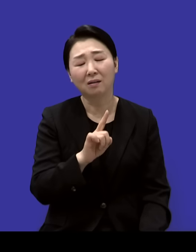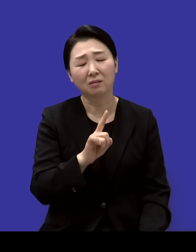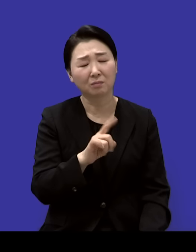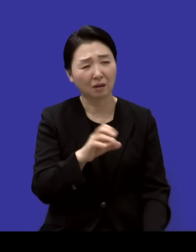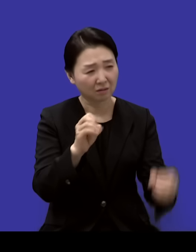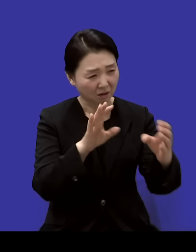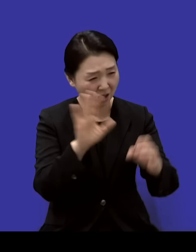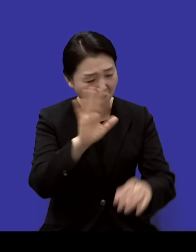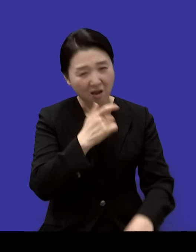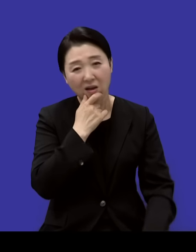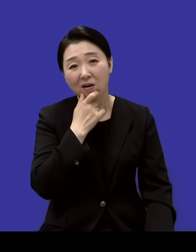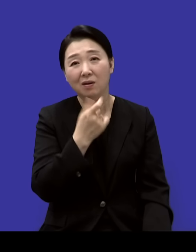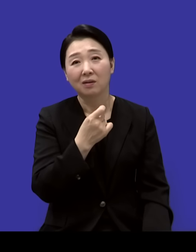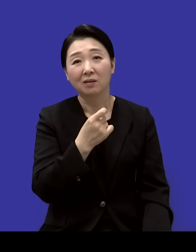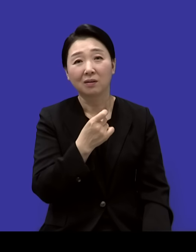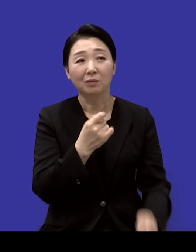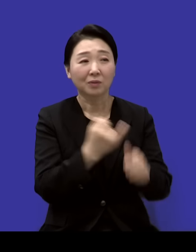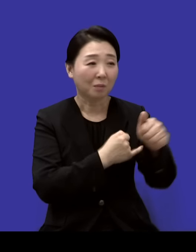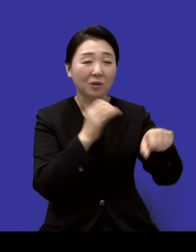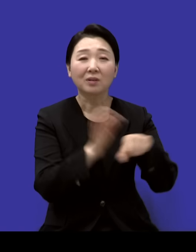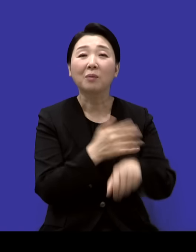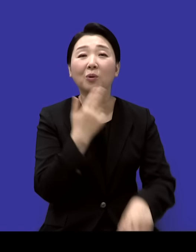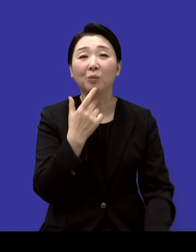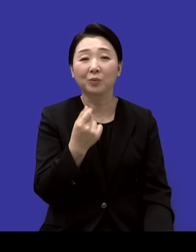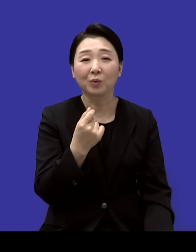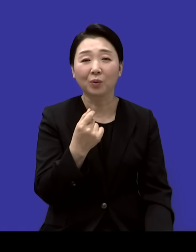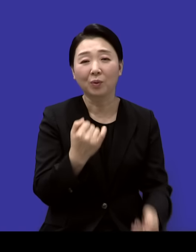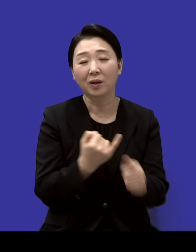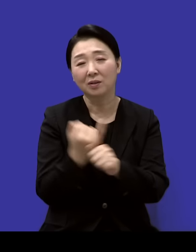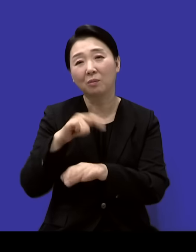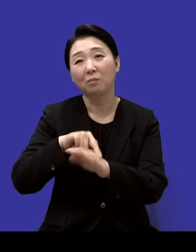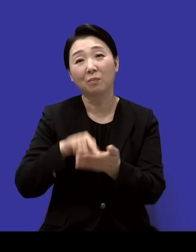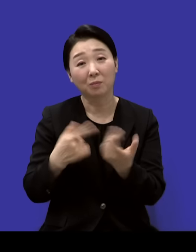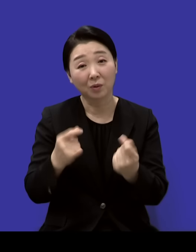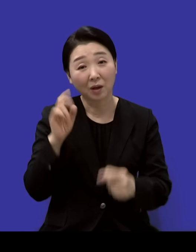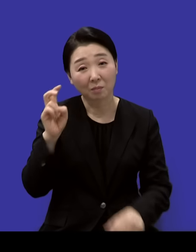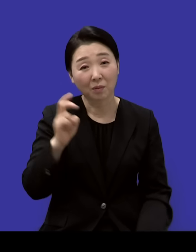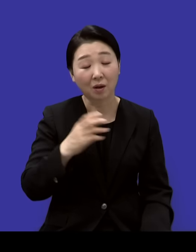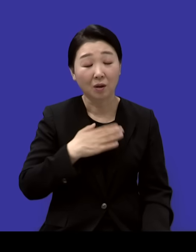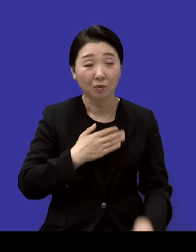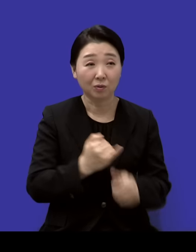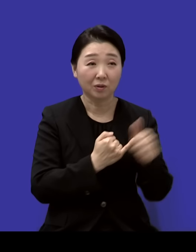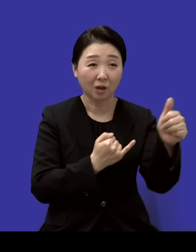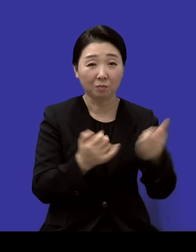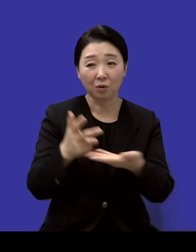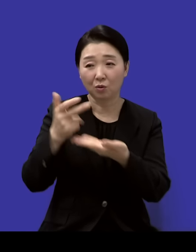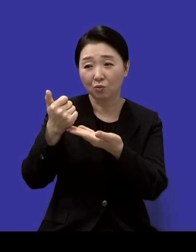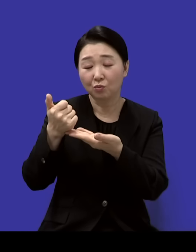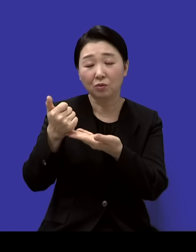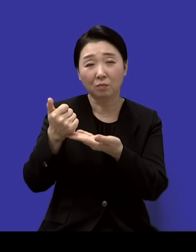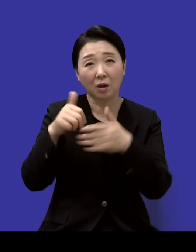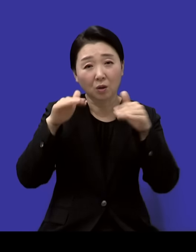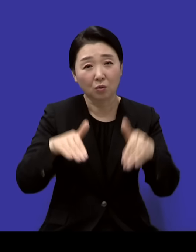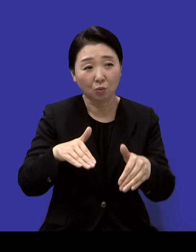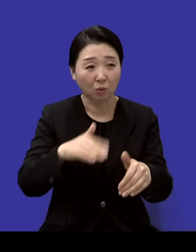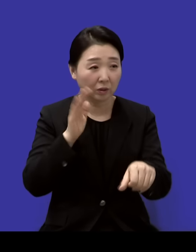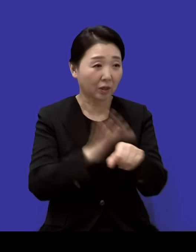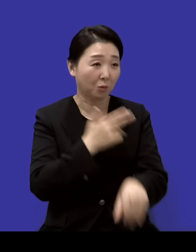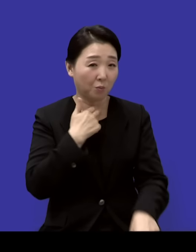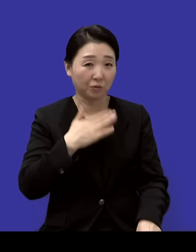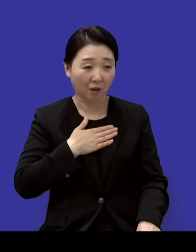거죠. 근데 그이가 뭘 잘못했어요? 이게 전 사모들의 마음일 거예요. 우리 남편 주의 종이고 잘못한 거 없어. 근데 나는 미치겠어.